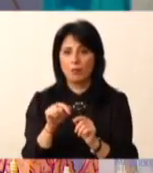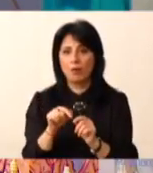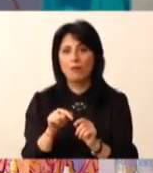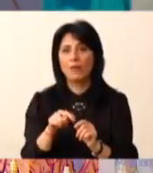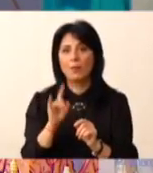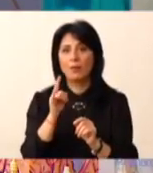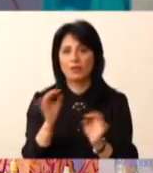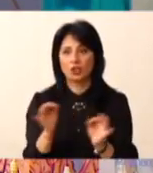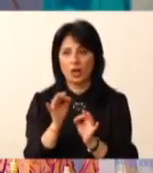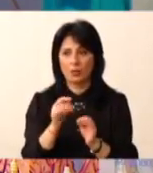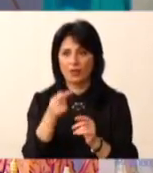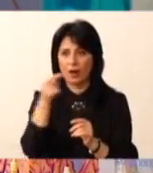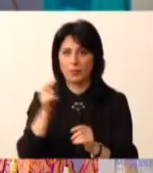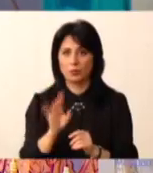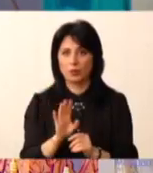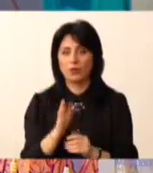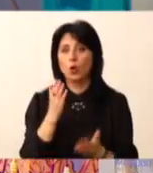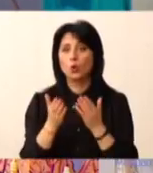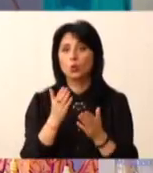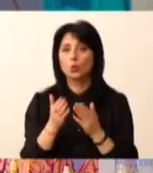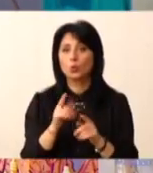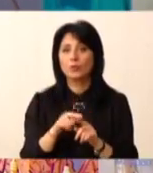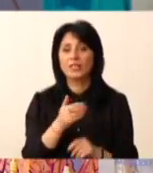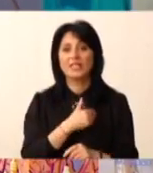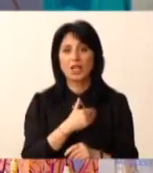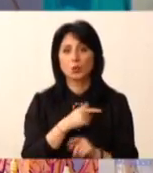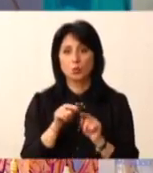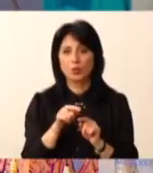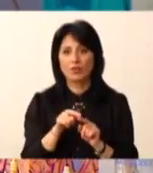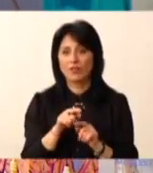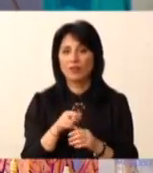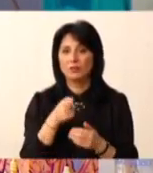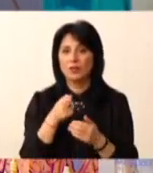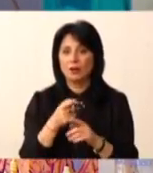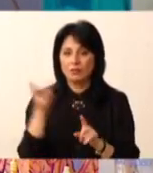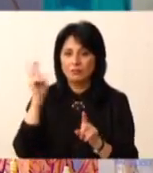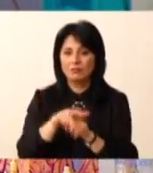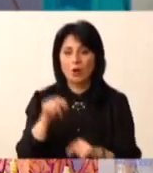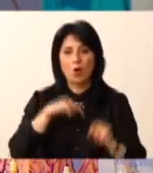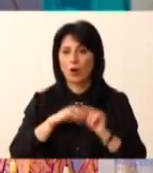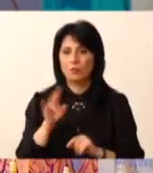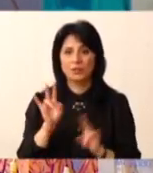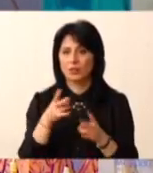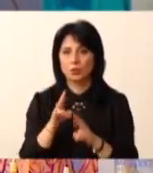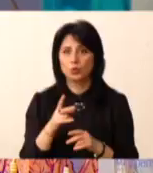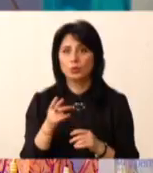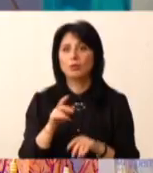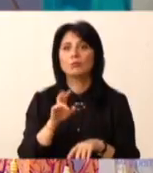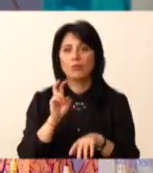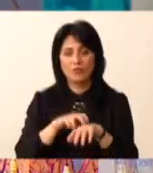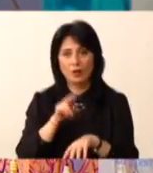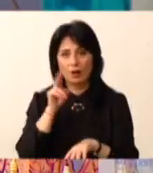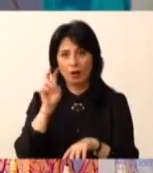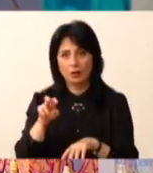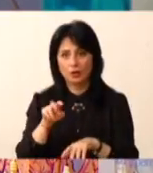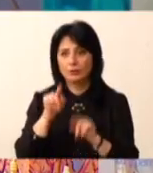და ბავშვს არაფერი არ დააკლდეს. თუმცა უსასურველია, რომ აქამდე არ მივიყვანოთ საქმე და დროულად, თუნდაც ადრეულ